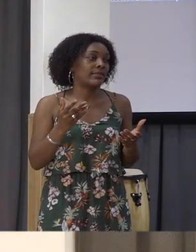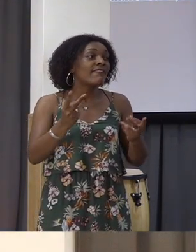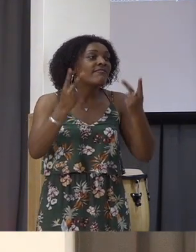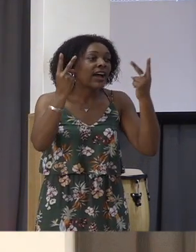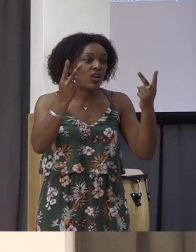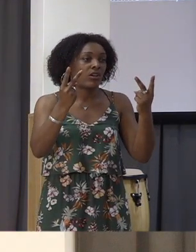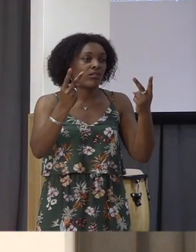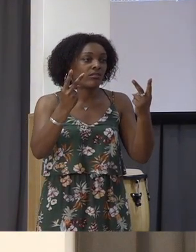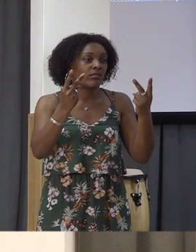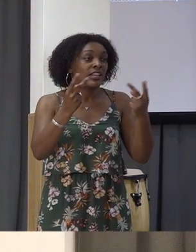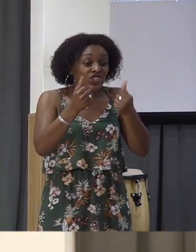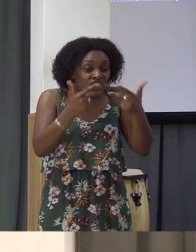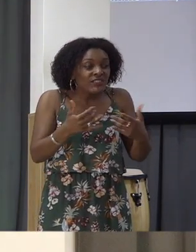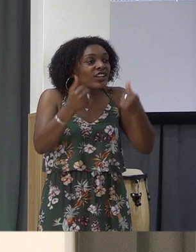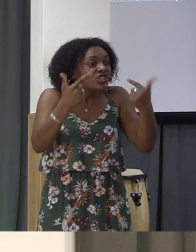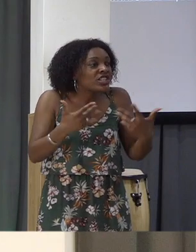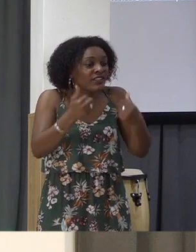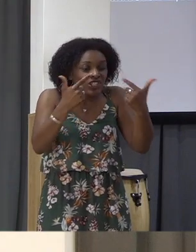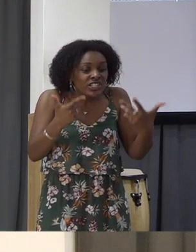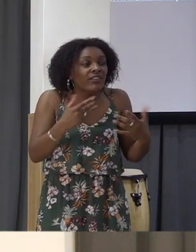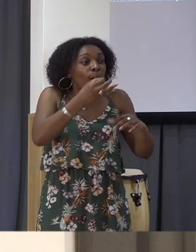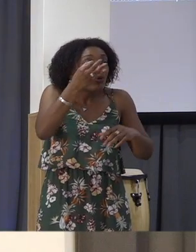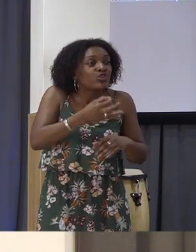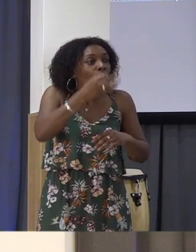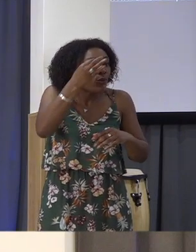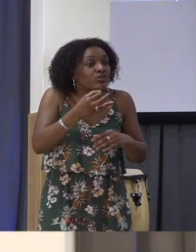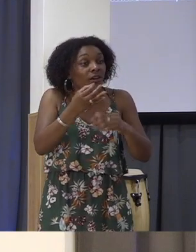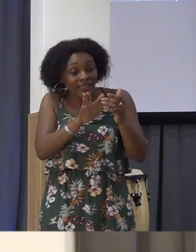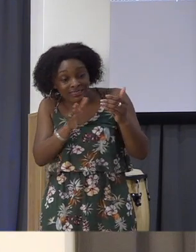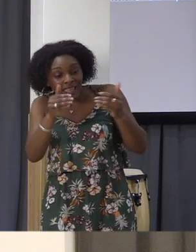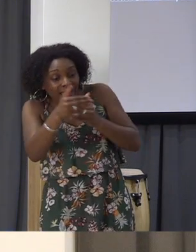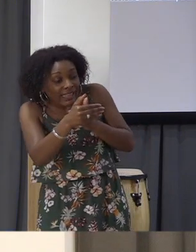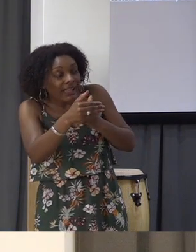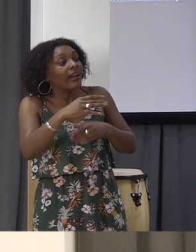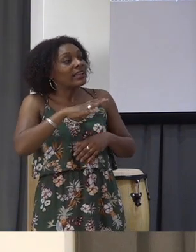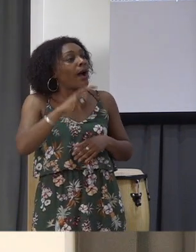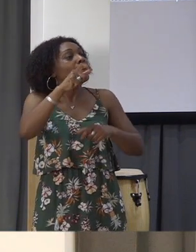Derrière les statistiques, il y a des vies humaines.